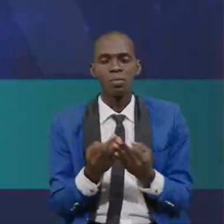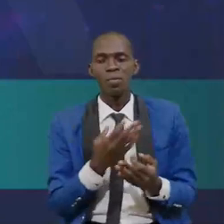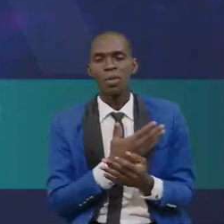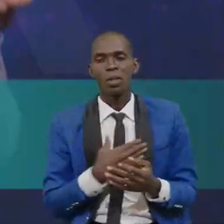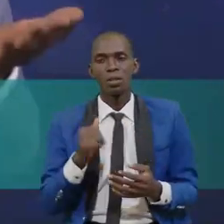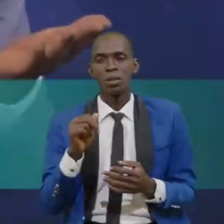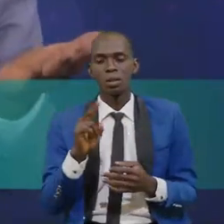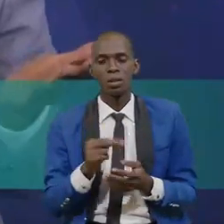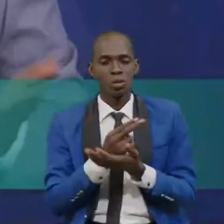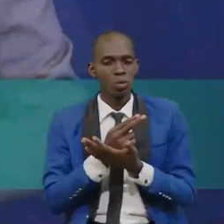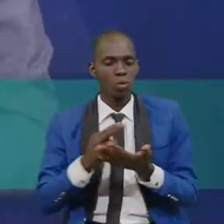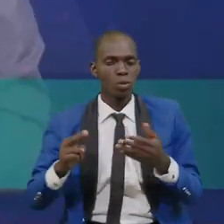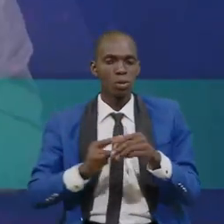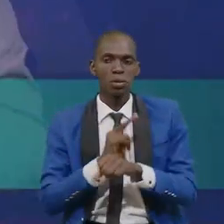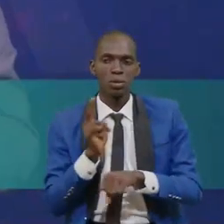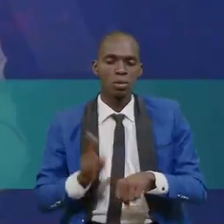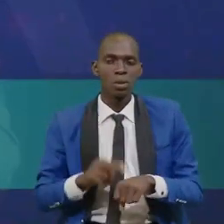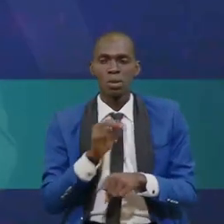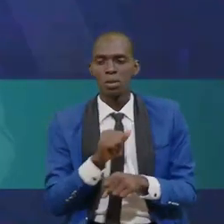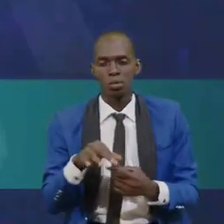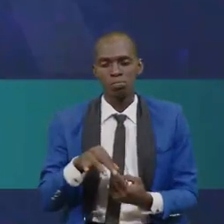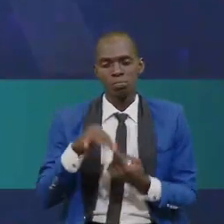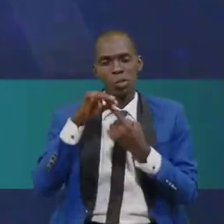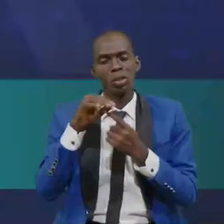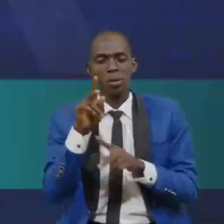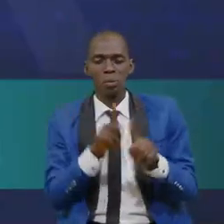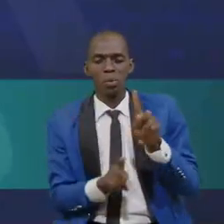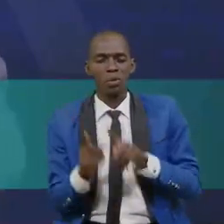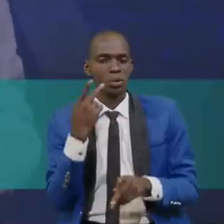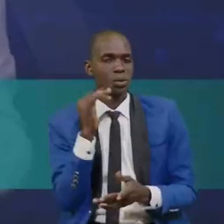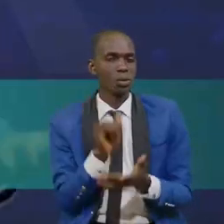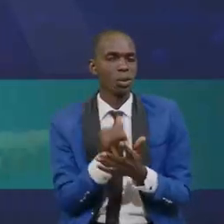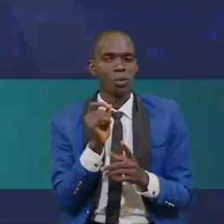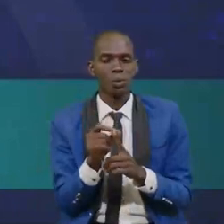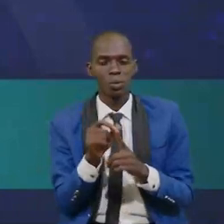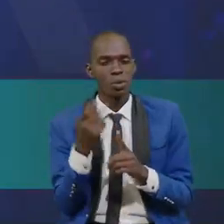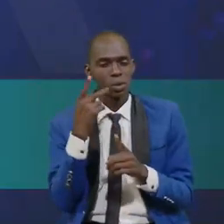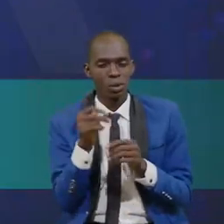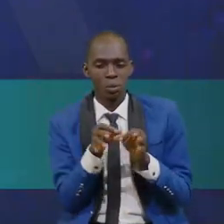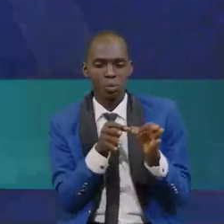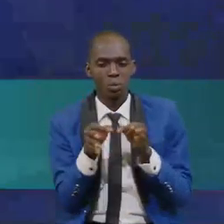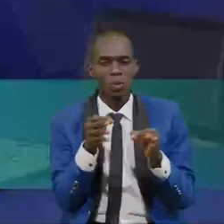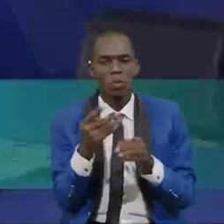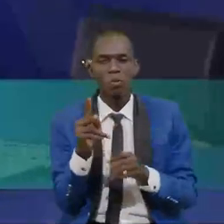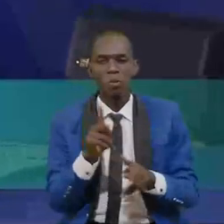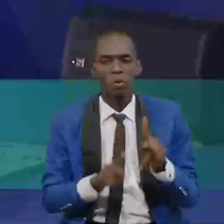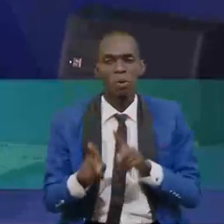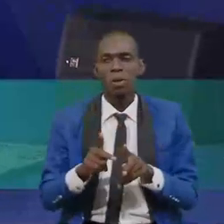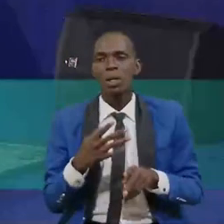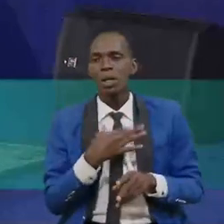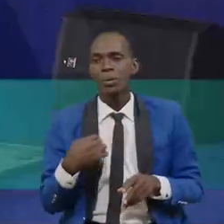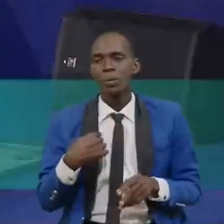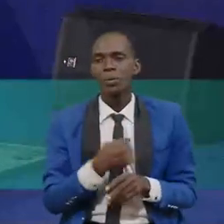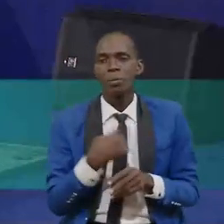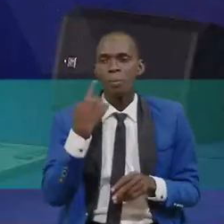sainte, un peuple acquis. Voyez cela, voyez la description de ces gens-là. Nous qui